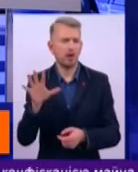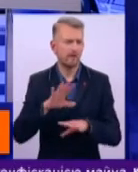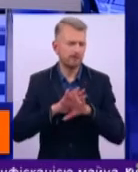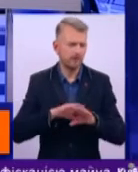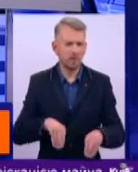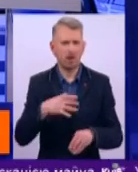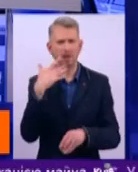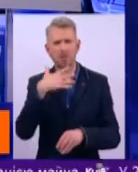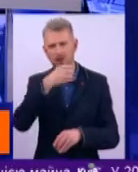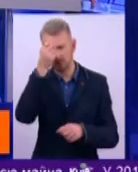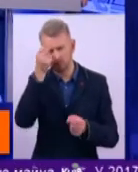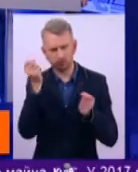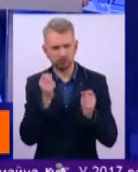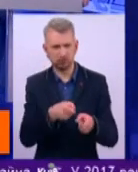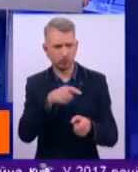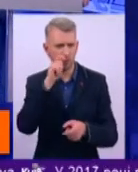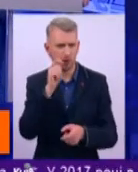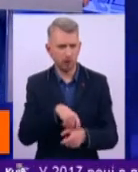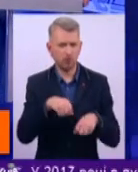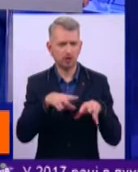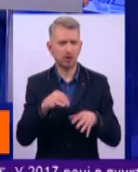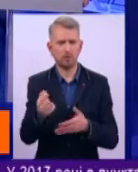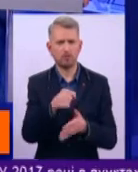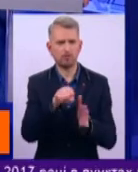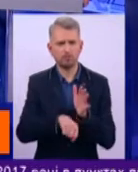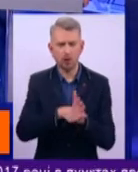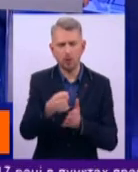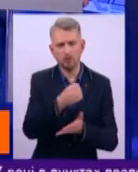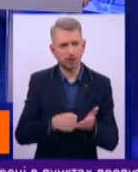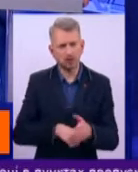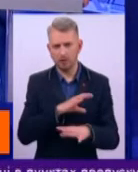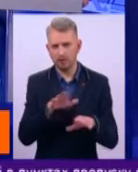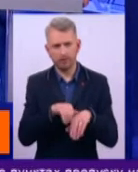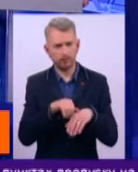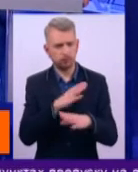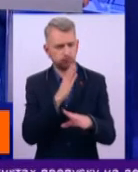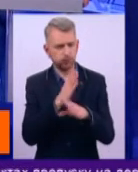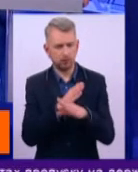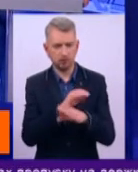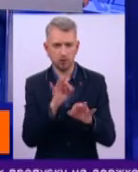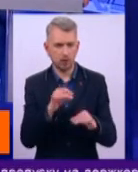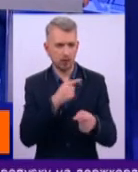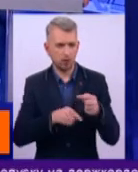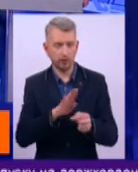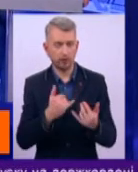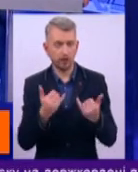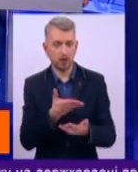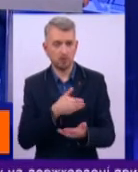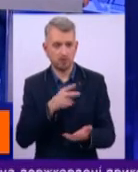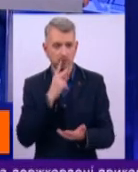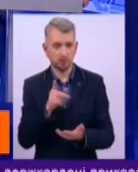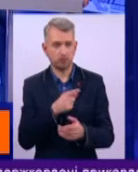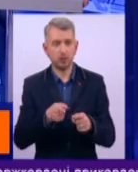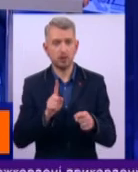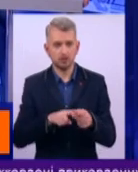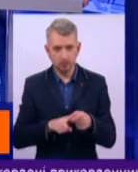забула Україну, і рішення про летальне озброєння, все, воно вже забуто і ніколи вже не повернуться. Зараз ми вже бачимо, що